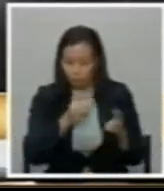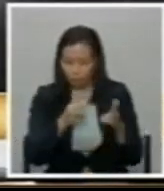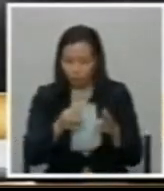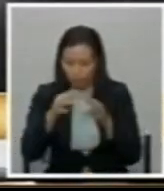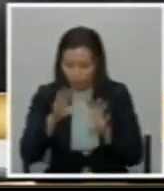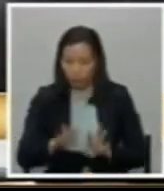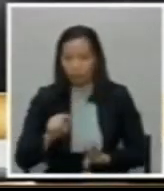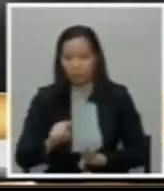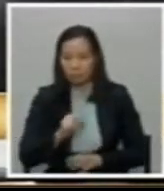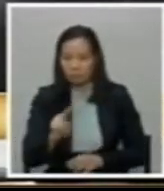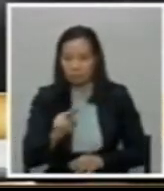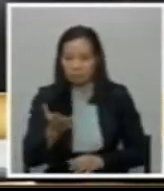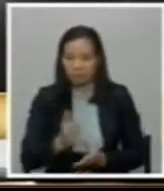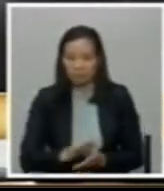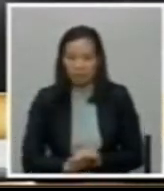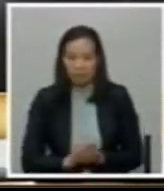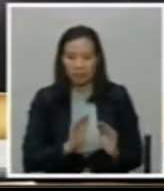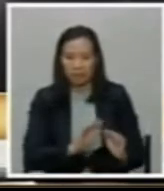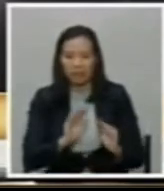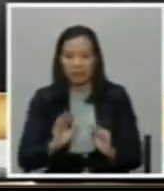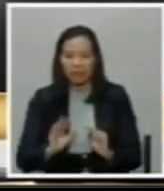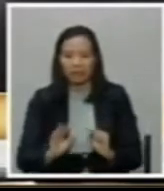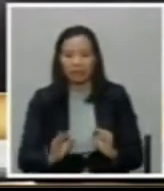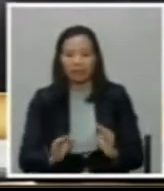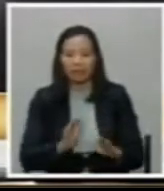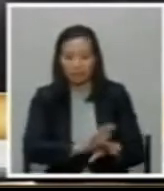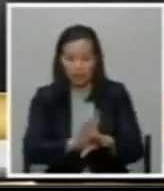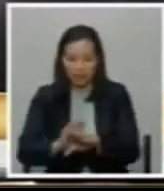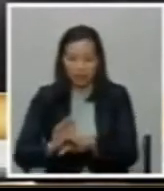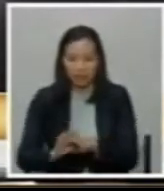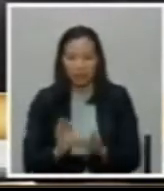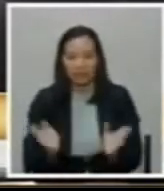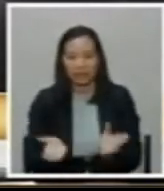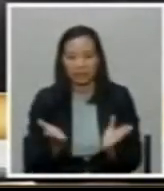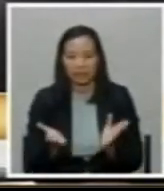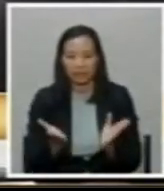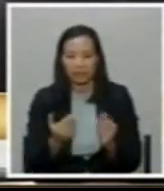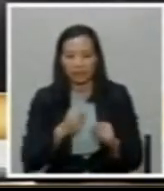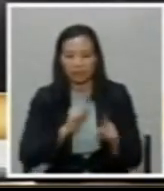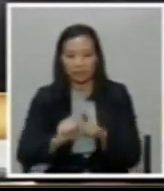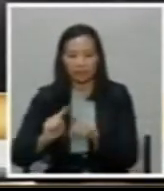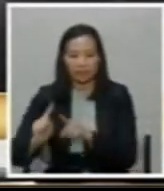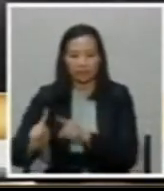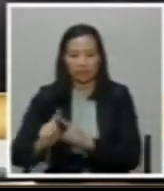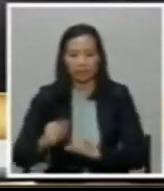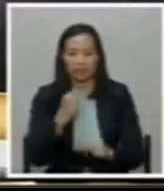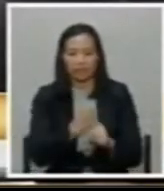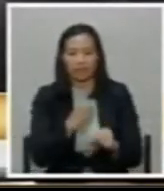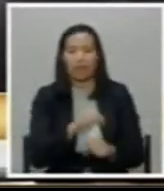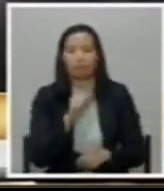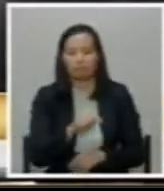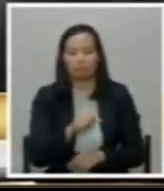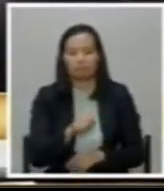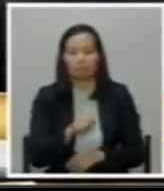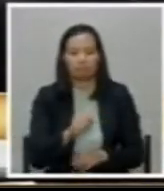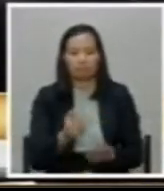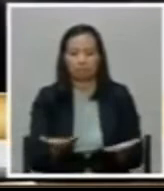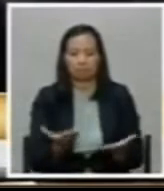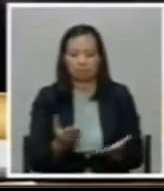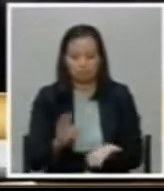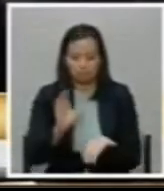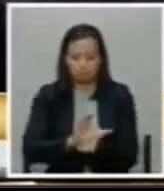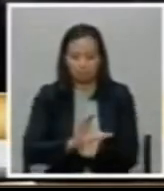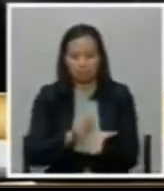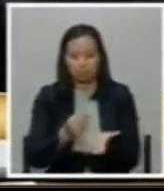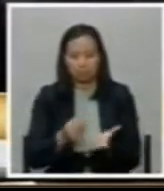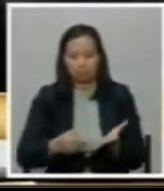บนี้แล้วโมเด็กไปใช้วิธีการชักชวนส่งเสริมต่างๆนานาที่ท่านทำอยู่เนี่ยนะครับเสียงบประมาณไปมาก